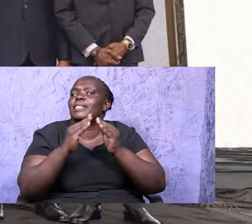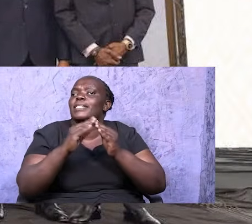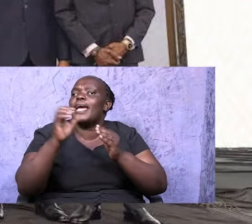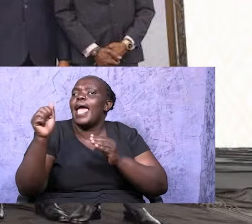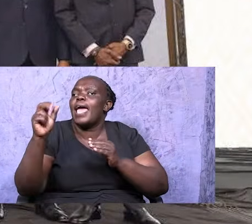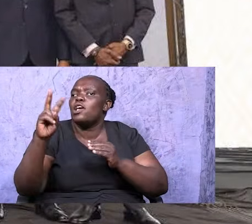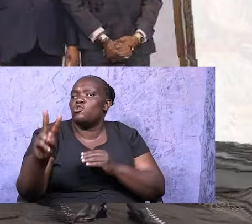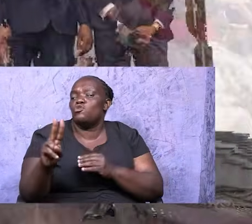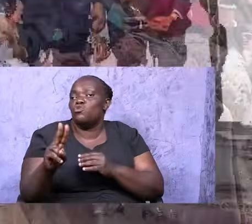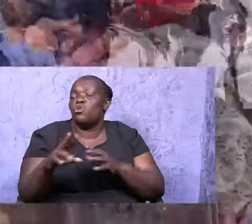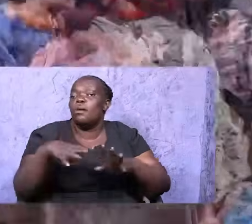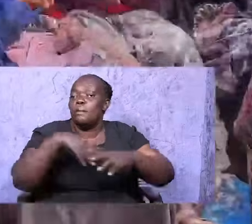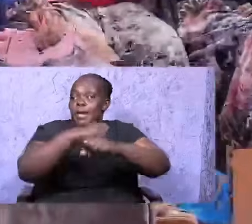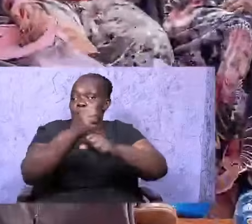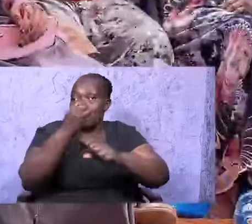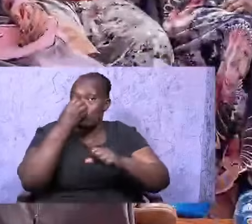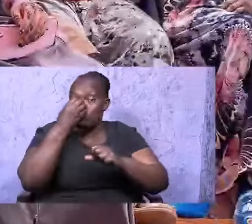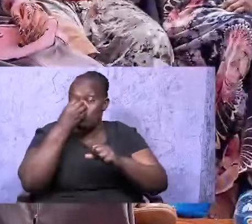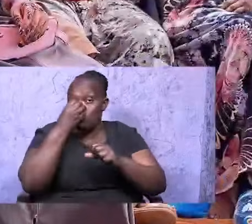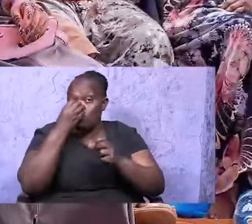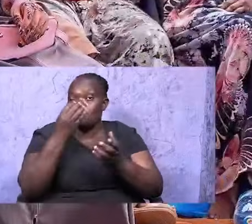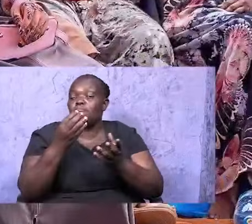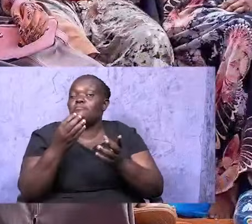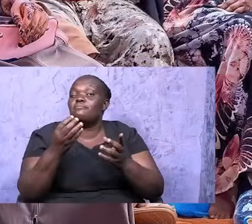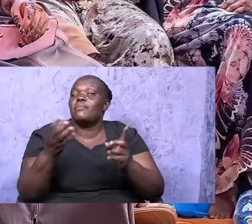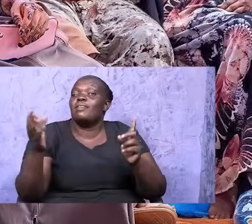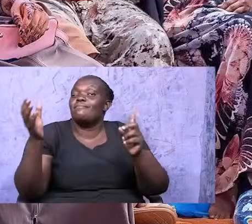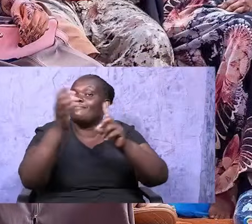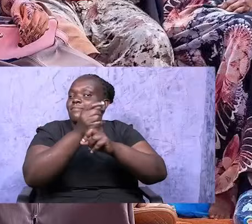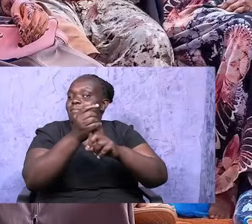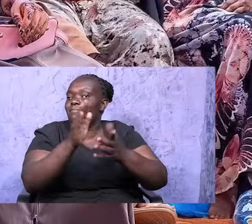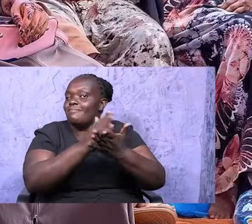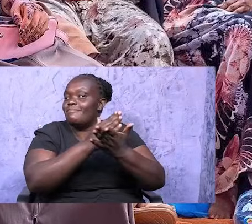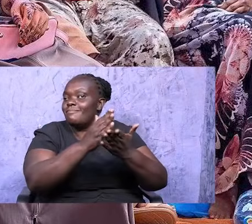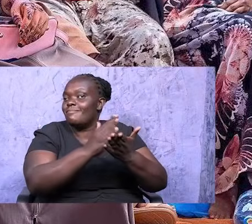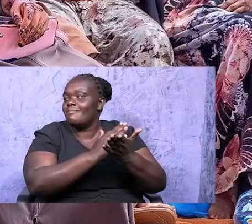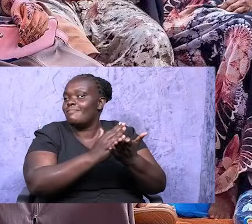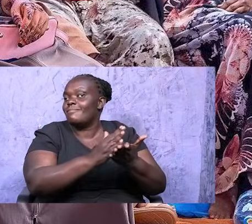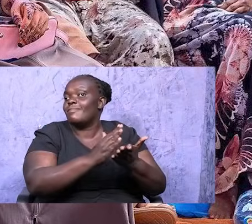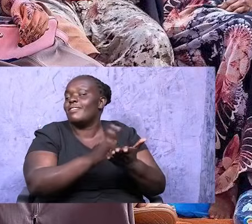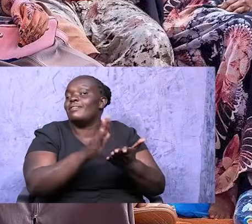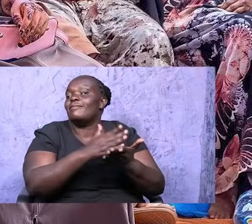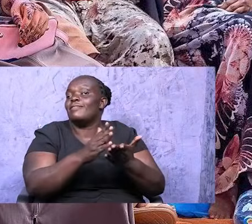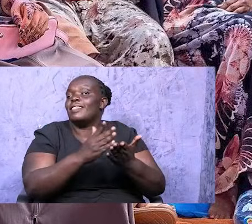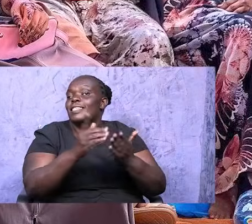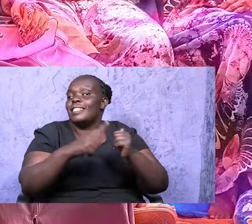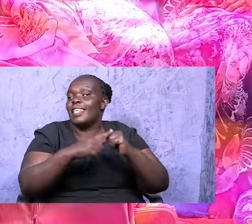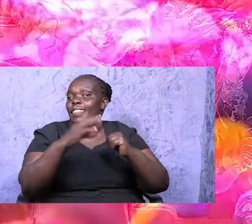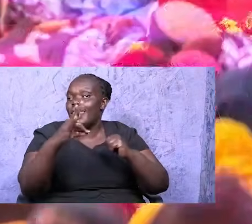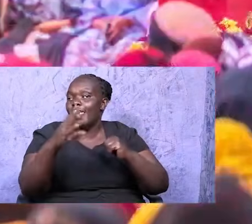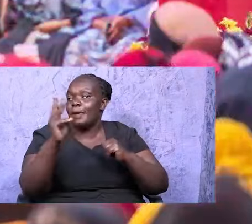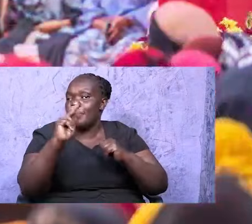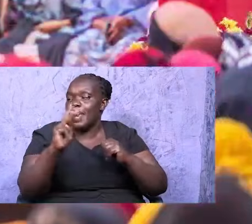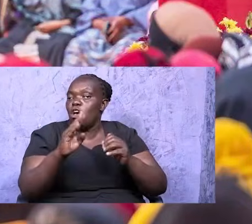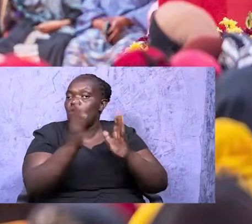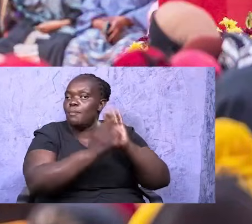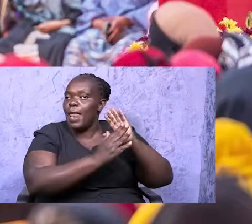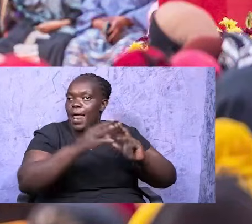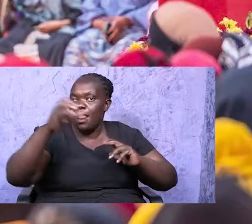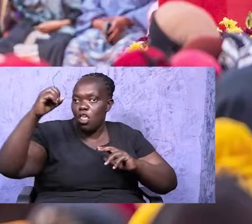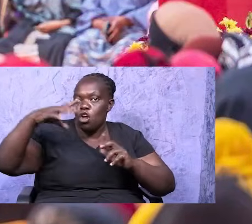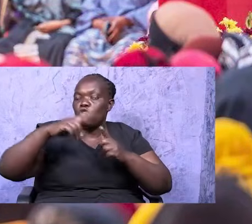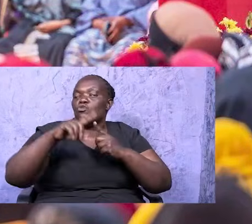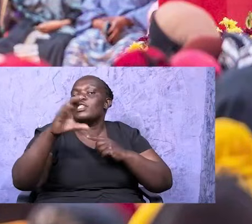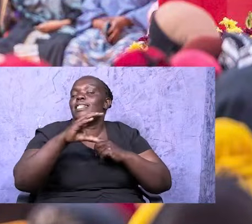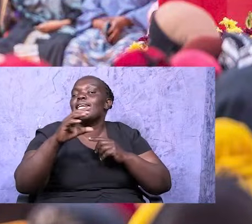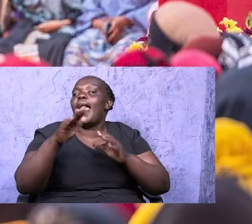AU. Rais William Ruto amehitimisha ugawaji wa shilingi milioni 63 za mpango wa